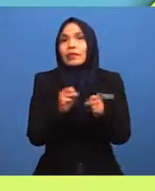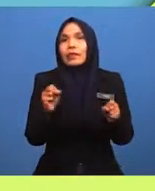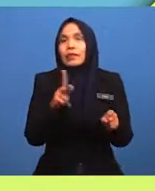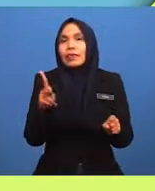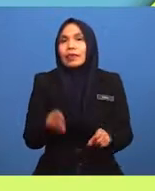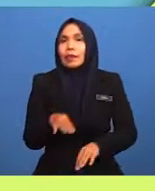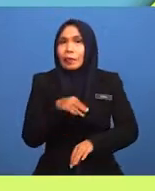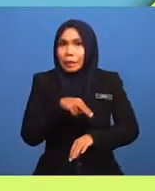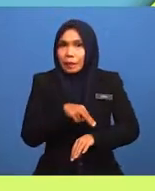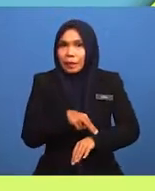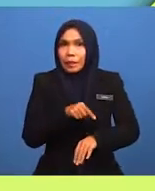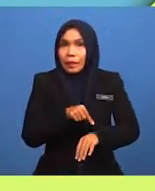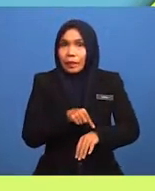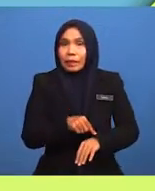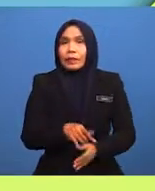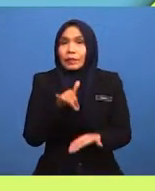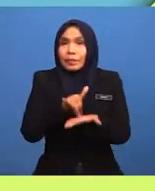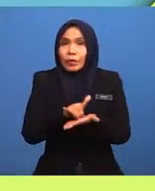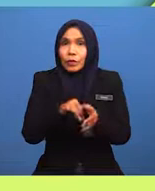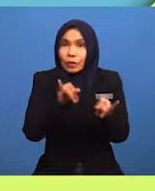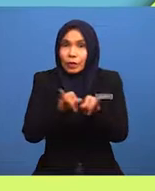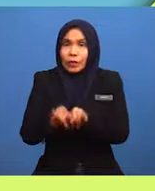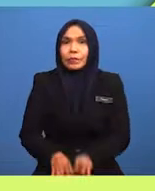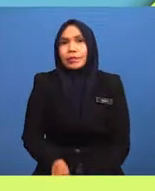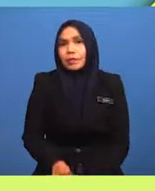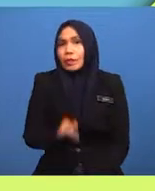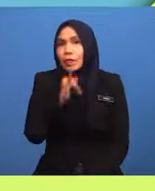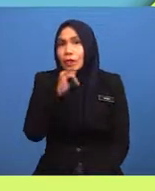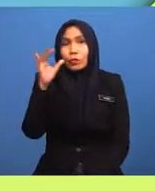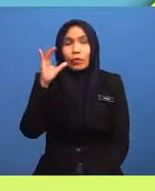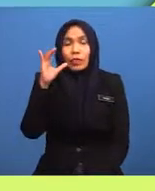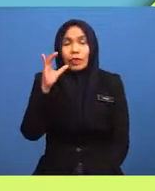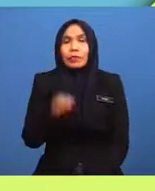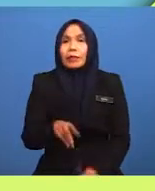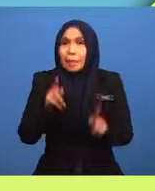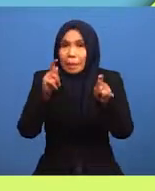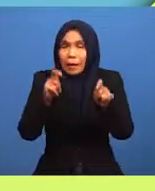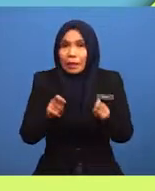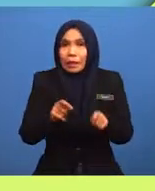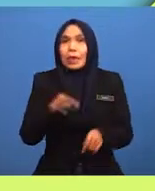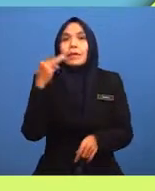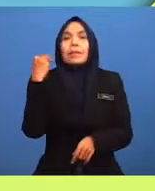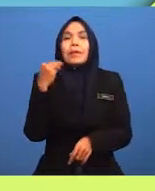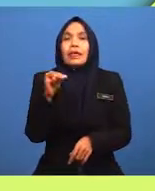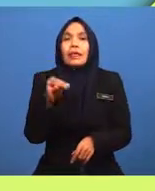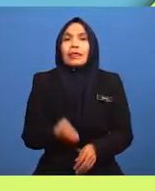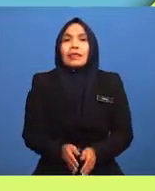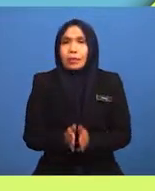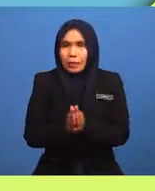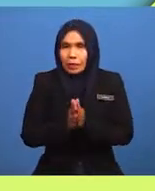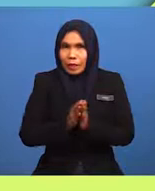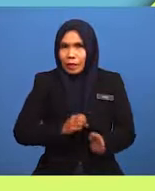juga. Ibu Ching memastikan mereka meminta maaf apabila